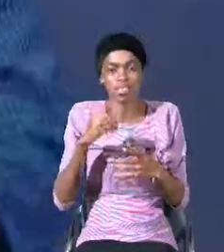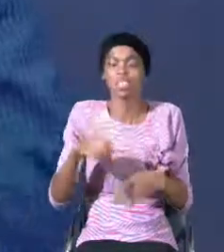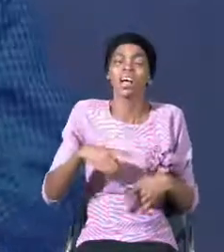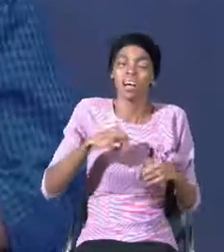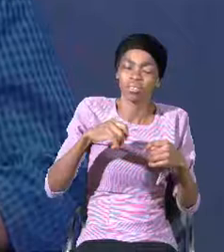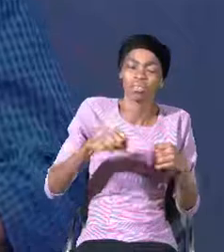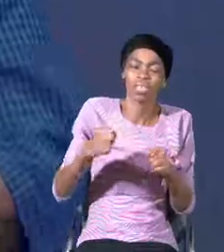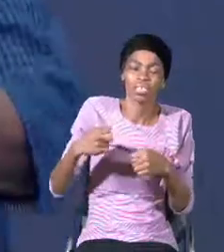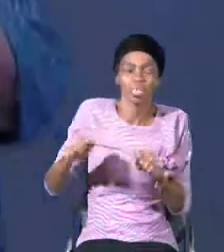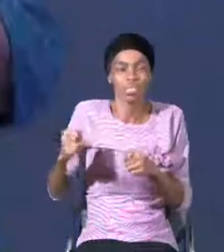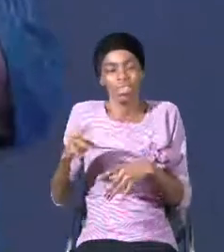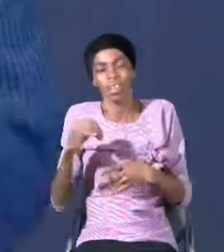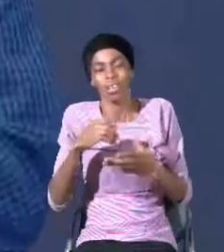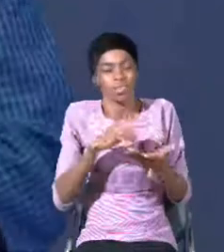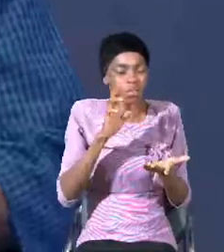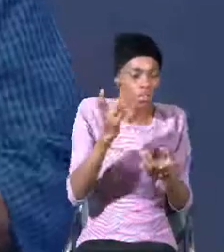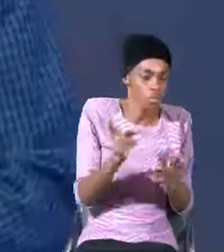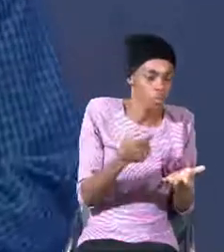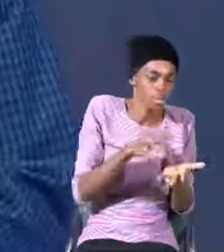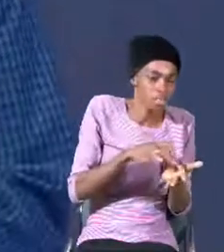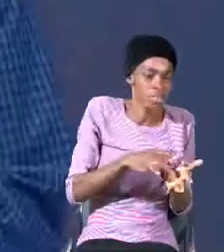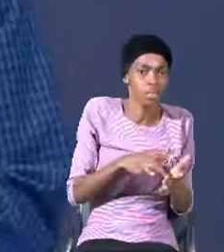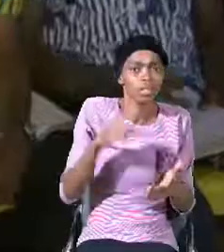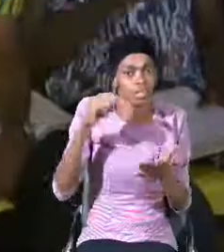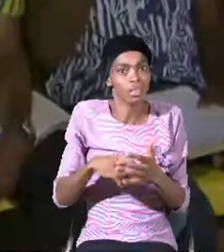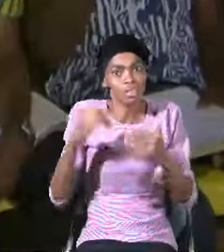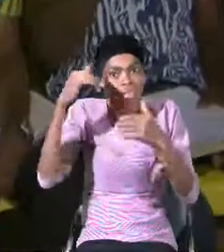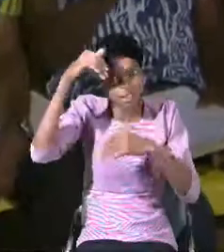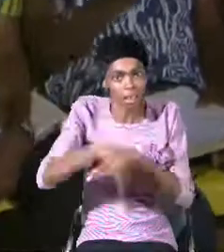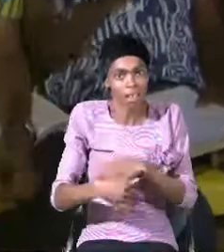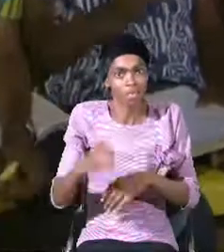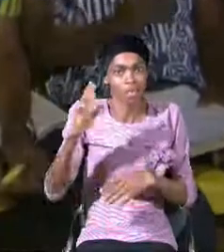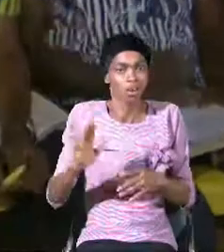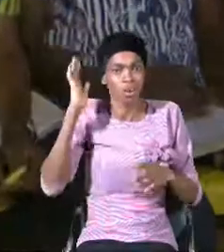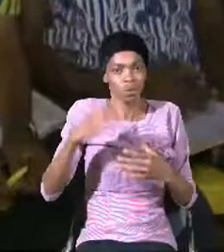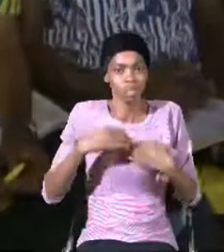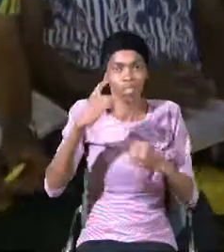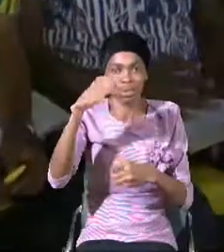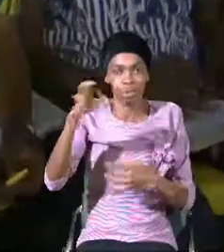j'ai essayé, j'ai appliqué ceci ou tout ce que ce soir, je panserai tes plaies.